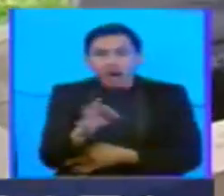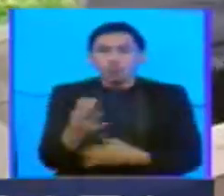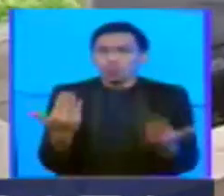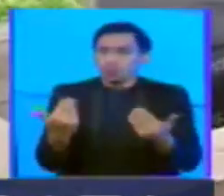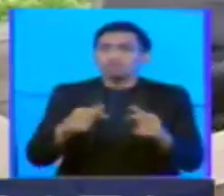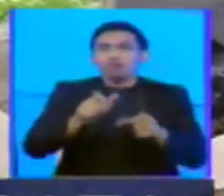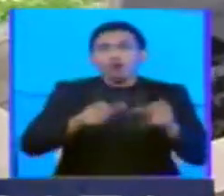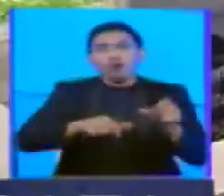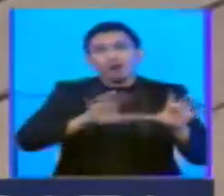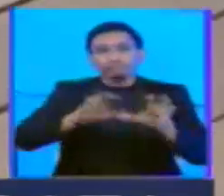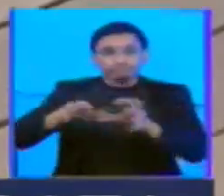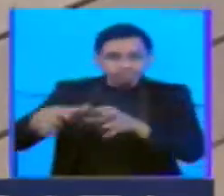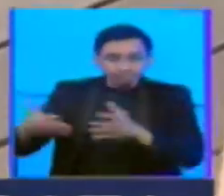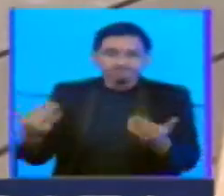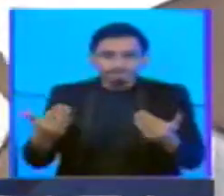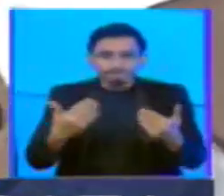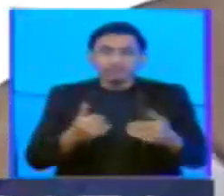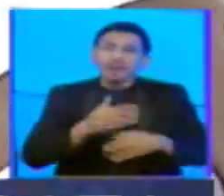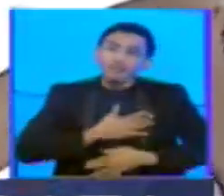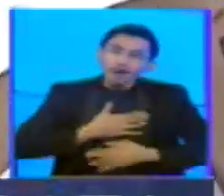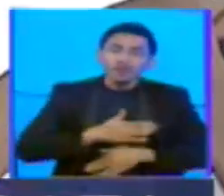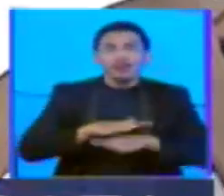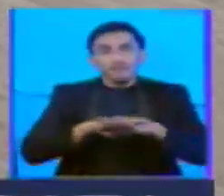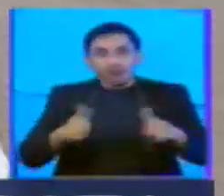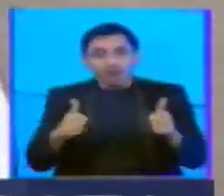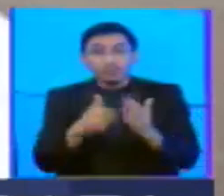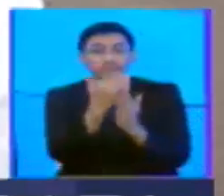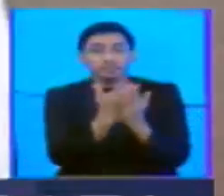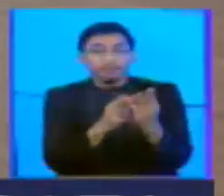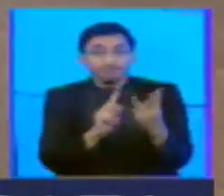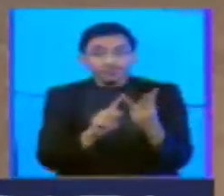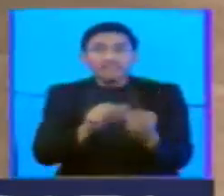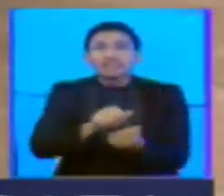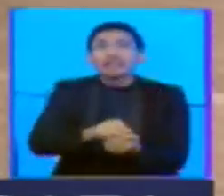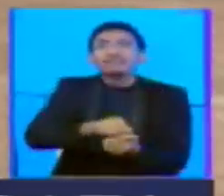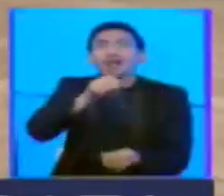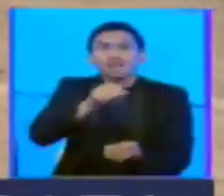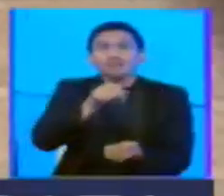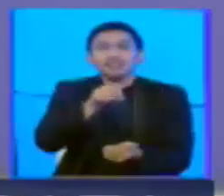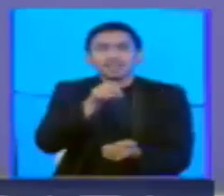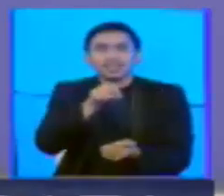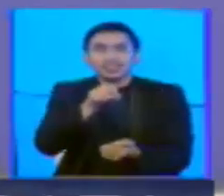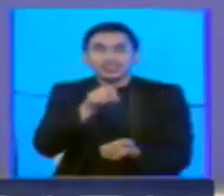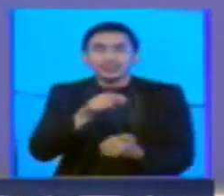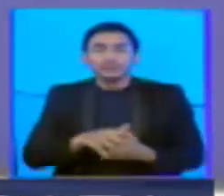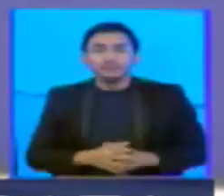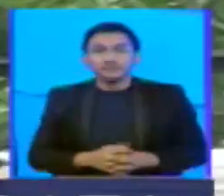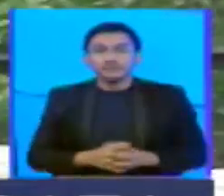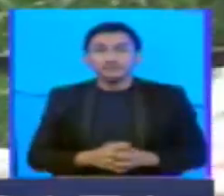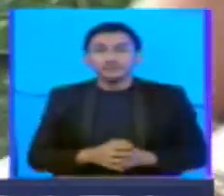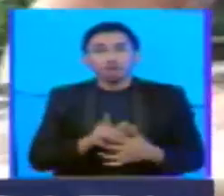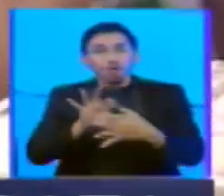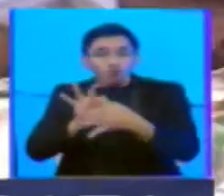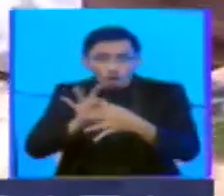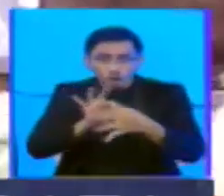protokol kesehatan dan pedoman sertifikasi chc pilar ketiga adalah kolaborasi antar pelaku usaha dan stakeholder pariwisata